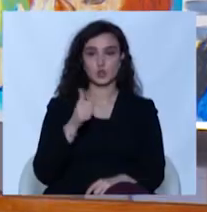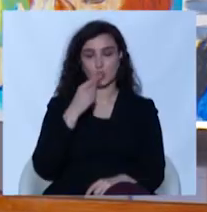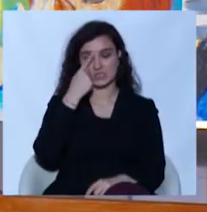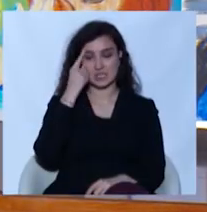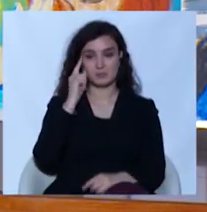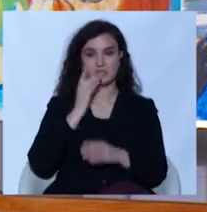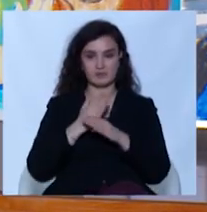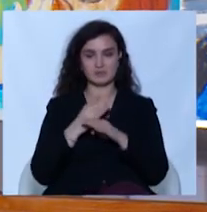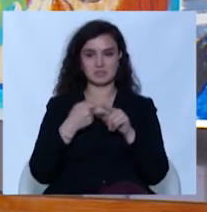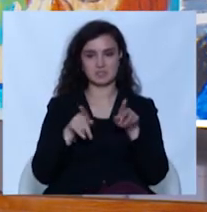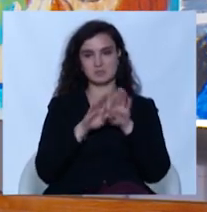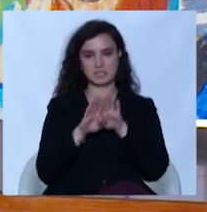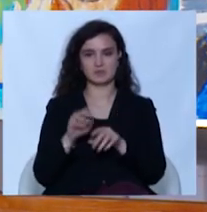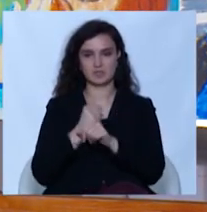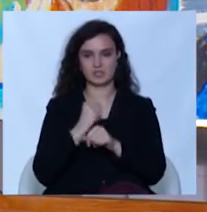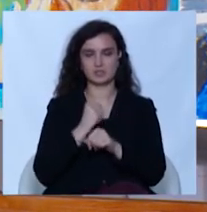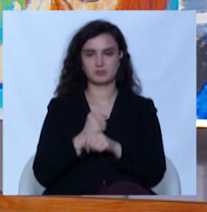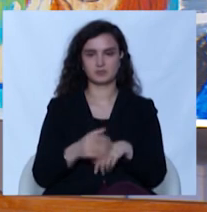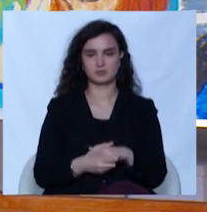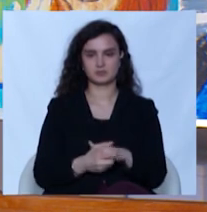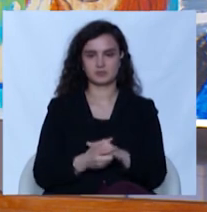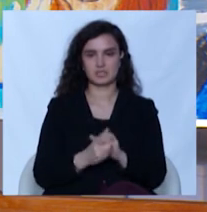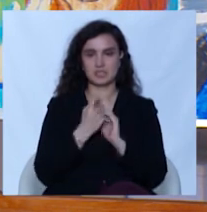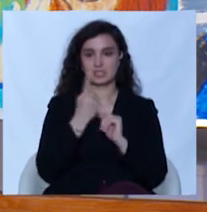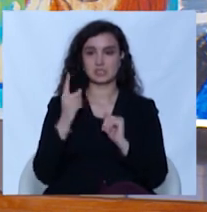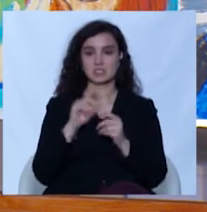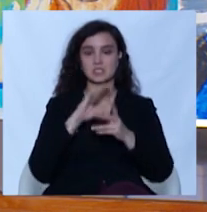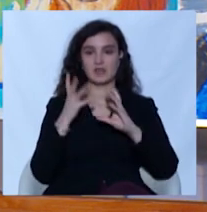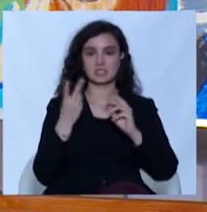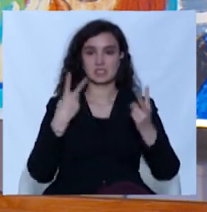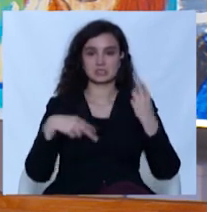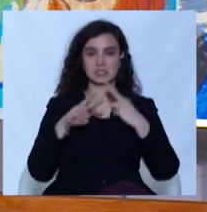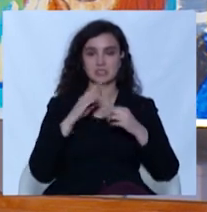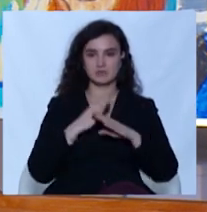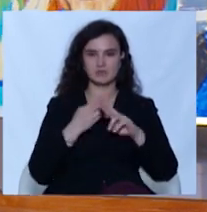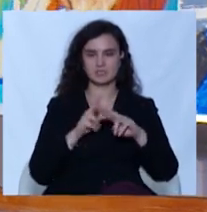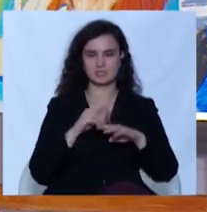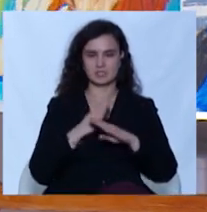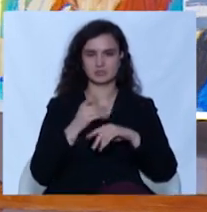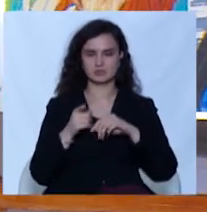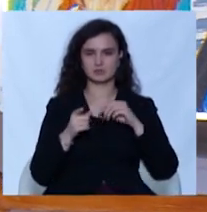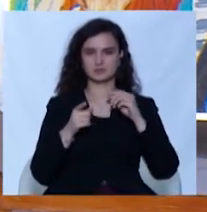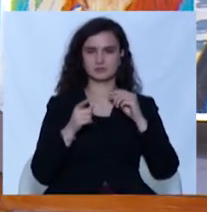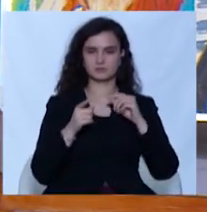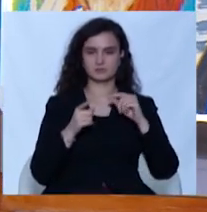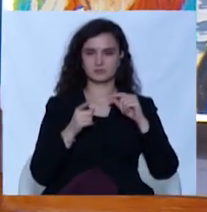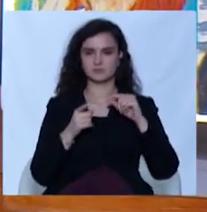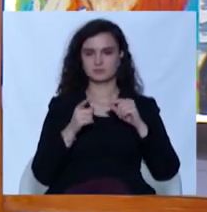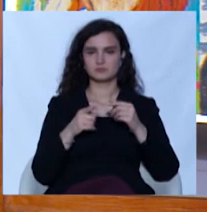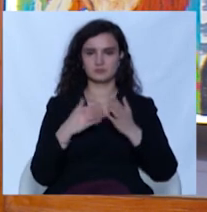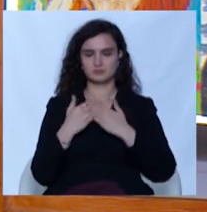წარბი გვაქვს, ხო, იმის მიხედვით გავაკეთებთ. ერთადერთი რაც ყველას ერთნაირი გვაქვს, ეს არის